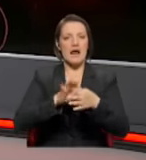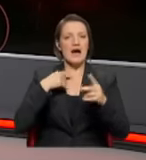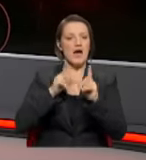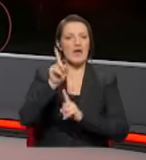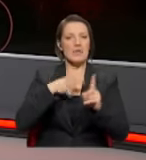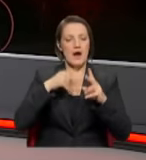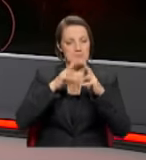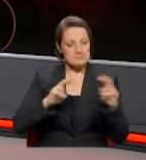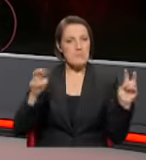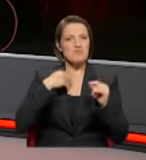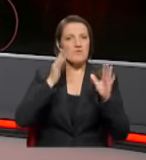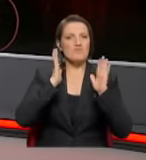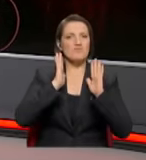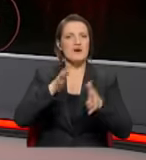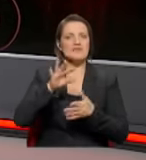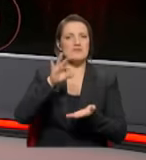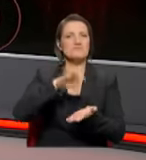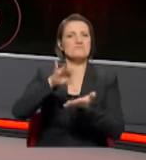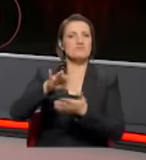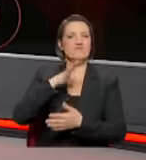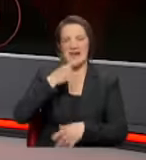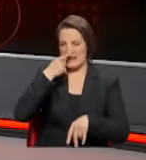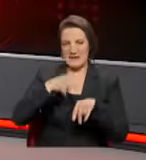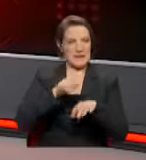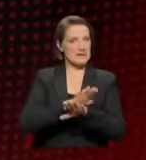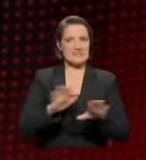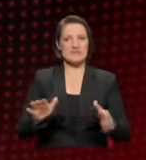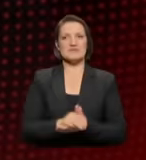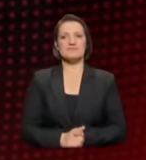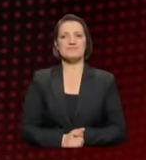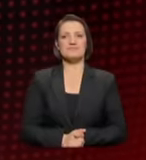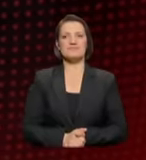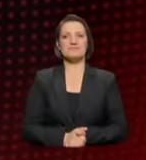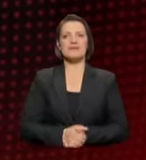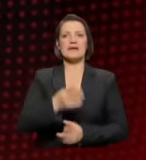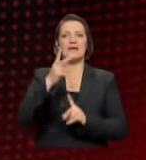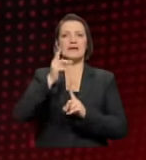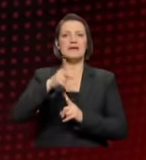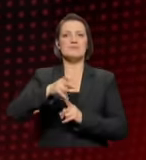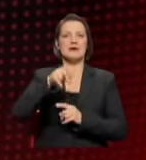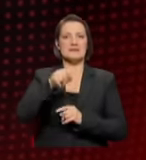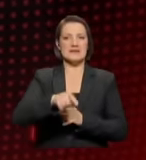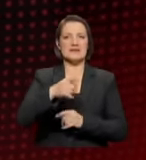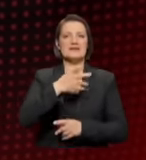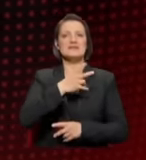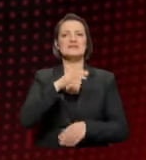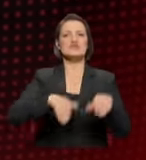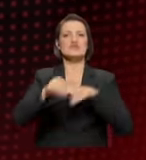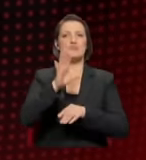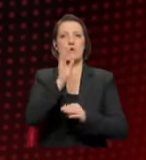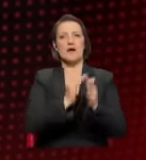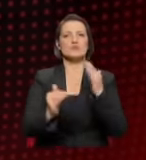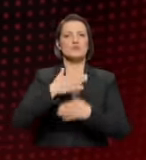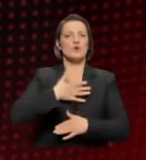internette o kadar fazla aplikasyon var ki inanamazsınız. İYİ Parti cephesinde seçimli olağanüstü